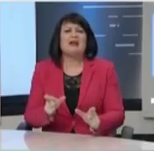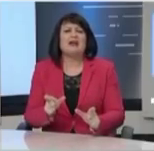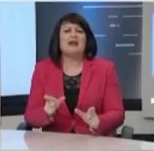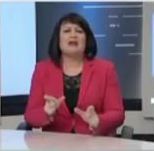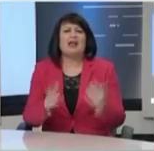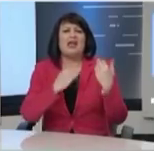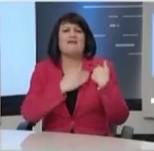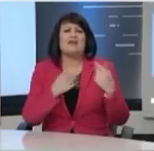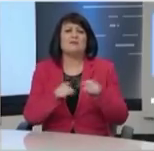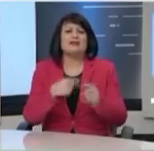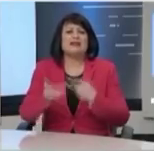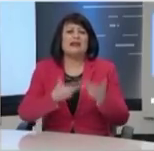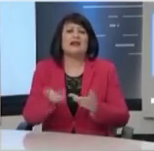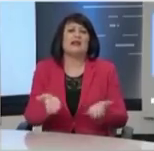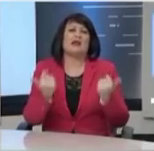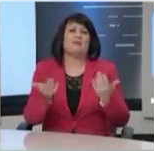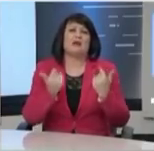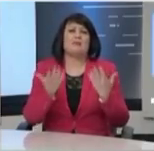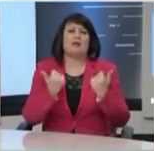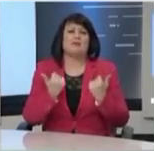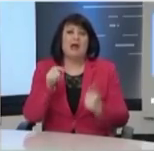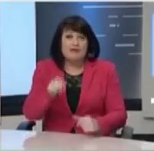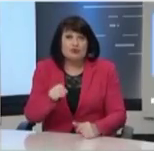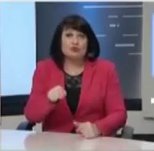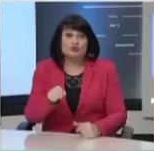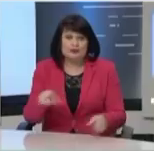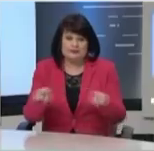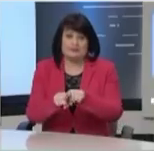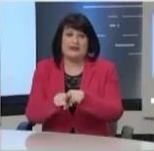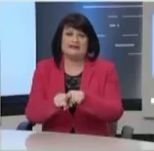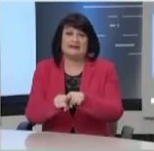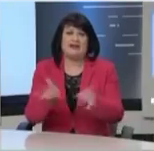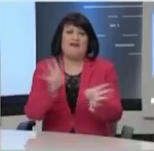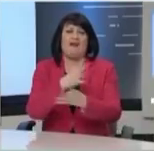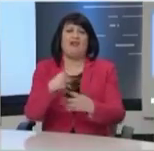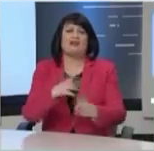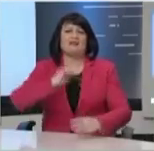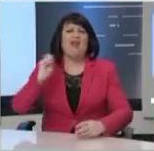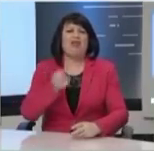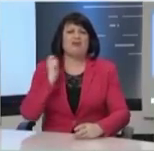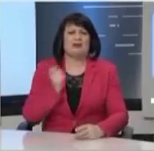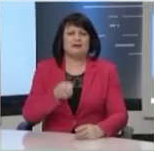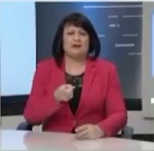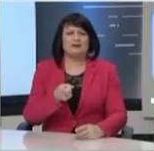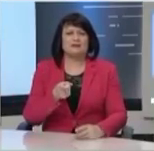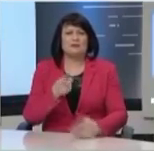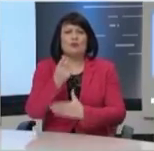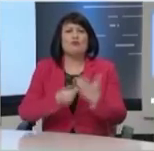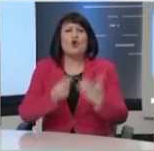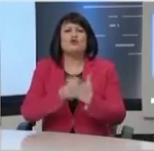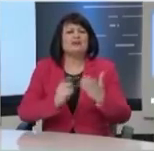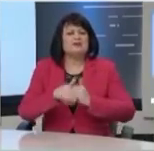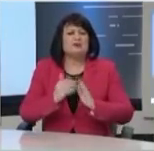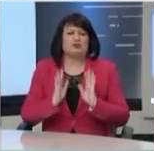συνευθύνη και την αλληλεγγύη. Την Ευρώπη δηλαδή των λαϊκιστών και των εθνικιστών, που δεν